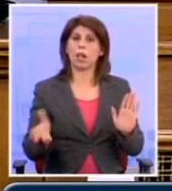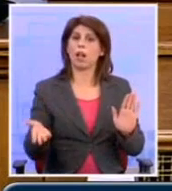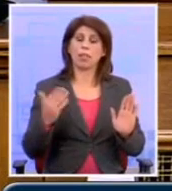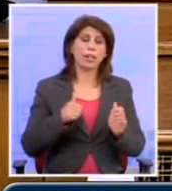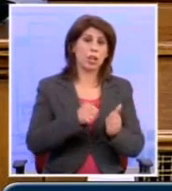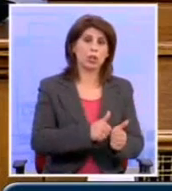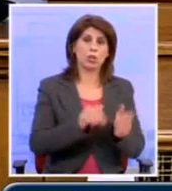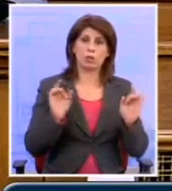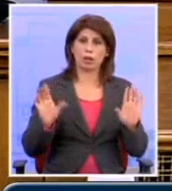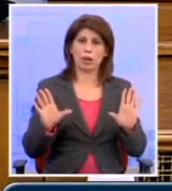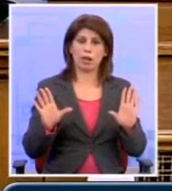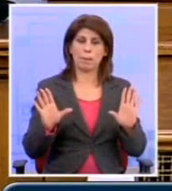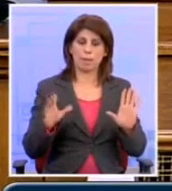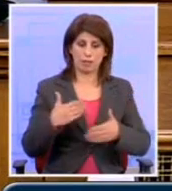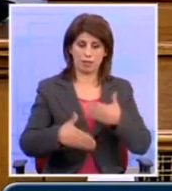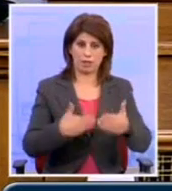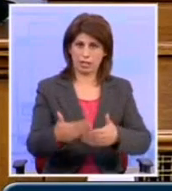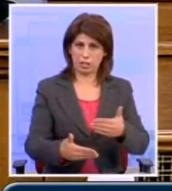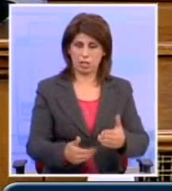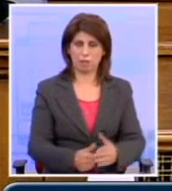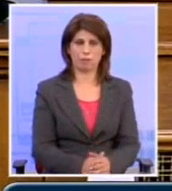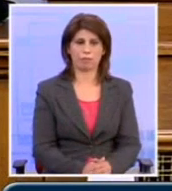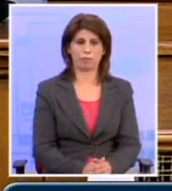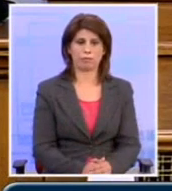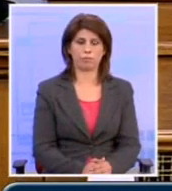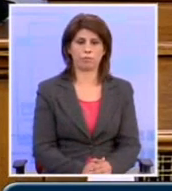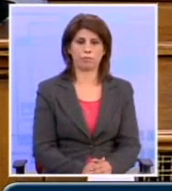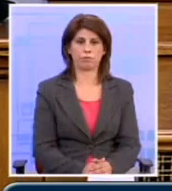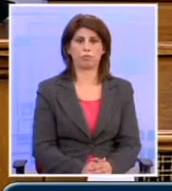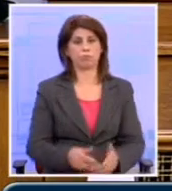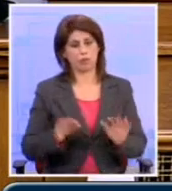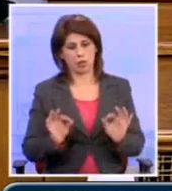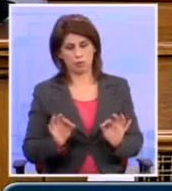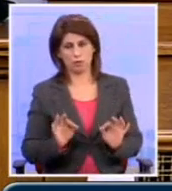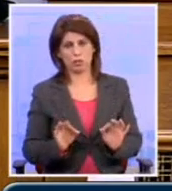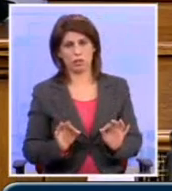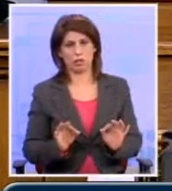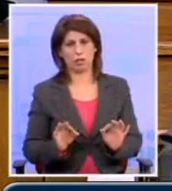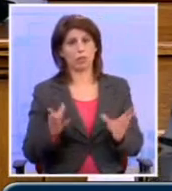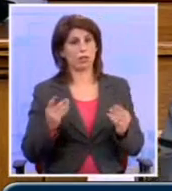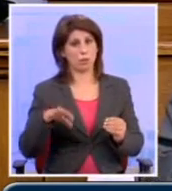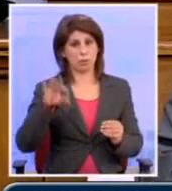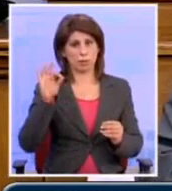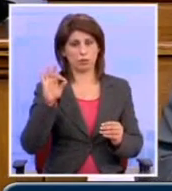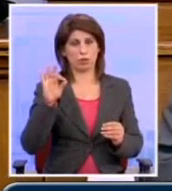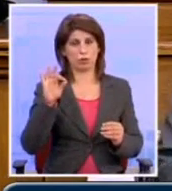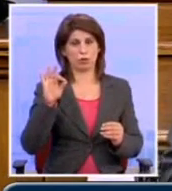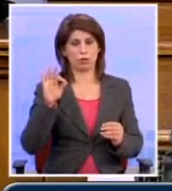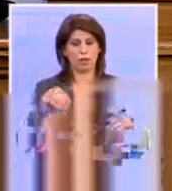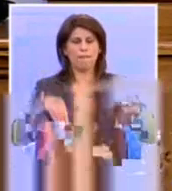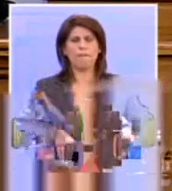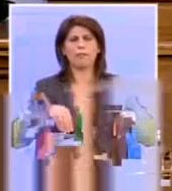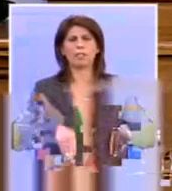ακολουθούν καμία απολύτως διαδικασία και που βέβαια σε πολλές περιπτώσεις